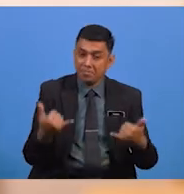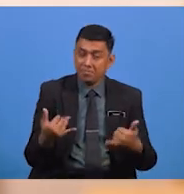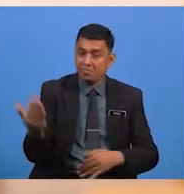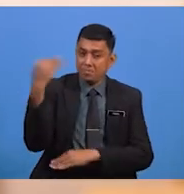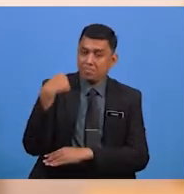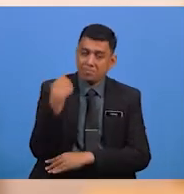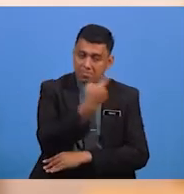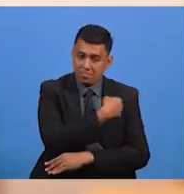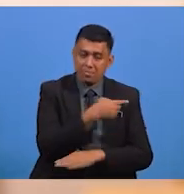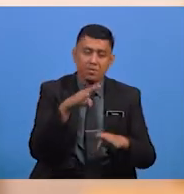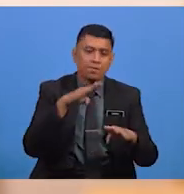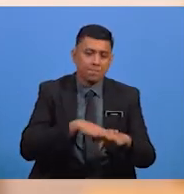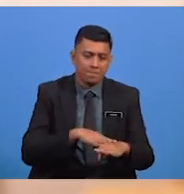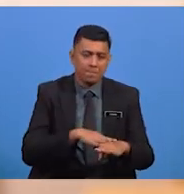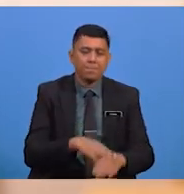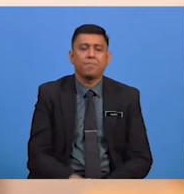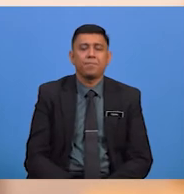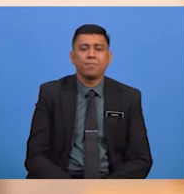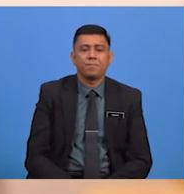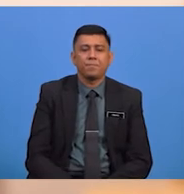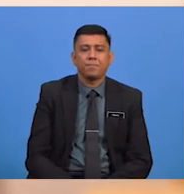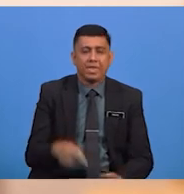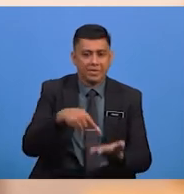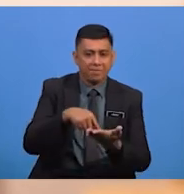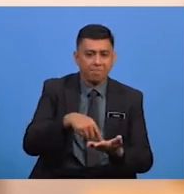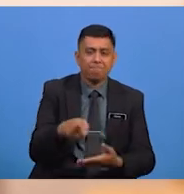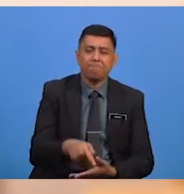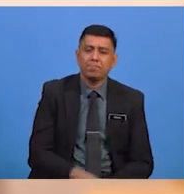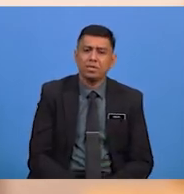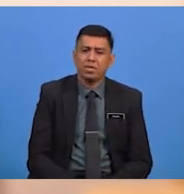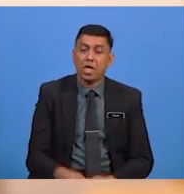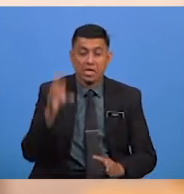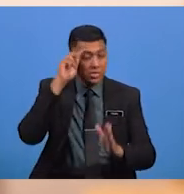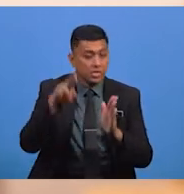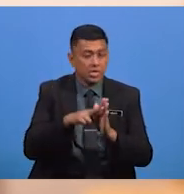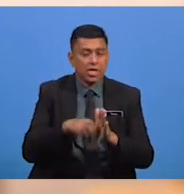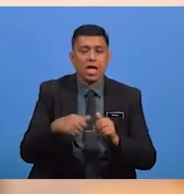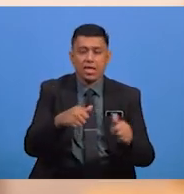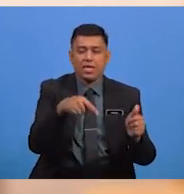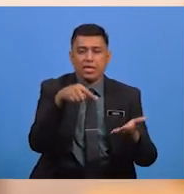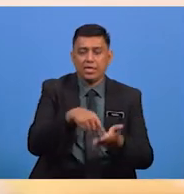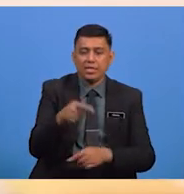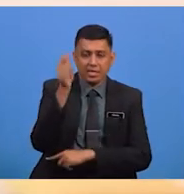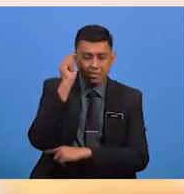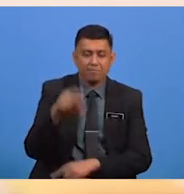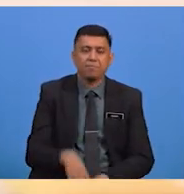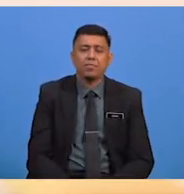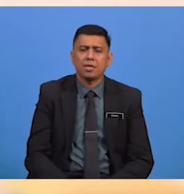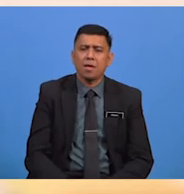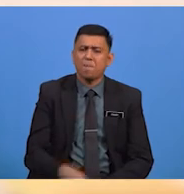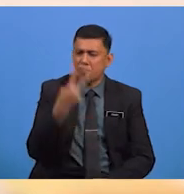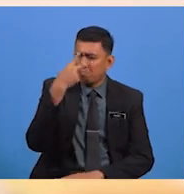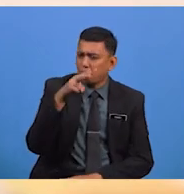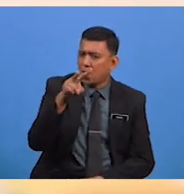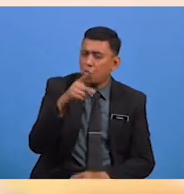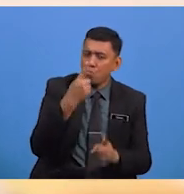Sekarang, mari kita lihat padanan penyataan algoritma terhadap carta alir yang telah kita bina ini tadi. Perhatikan